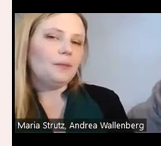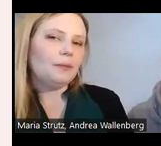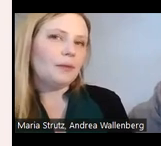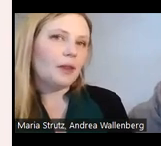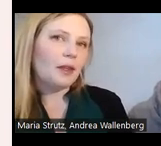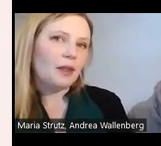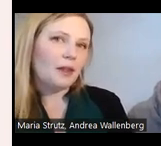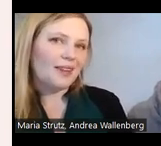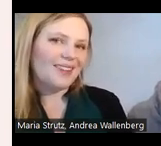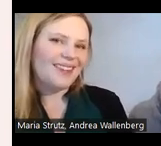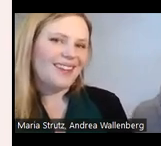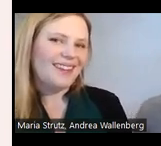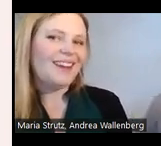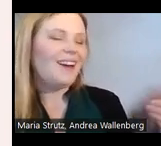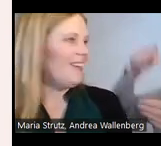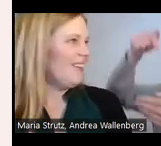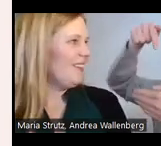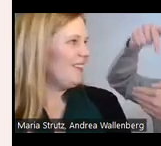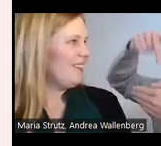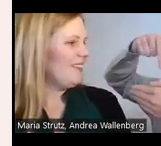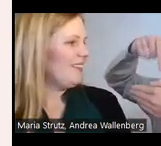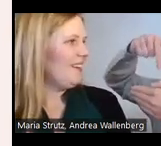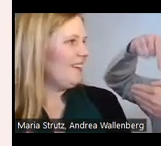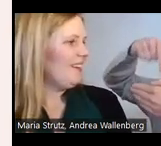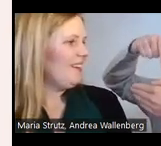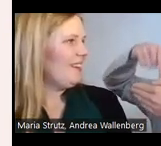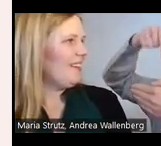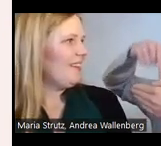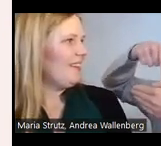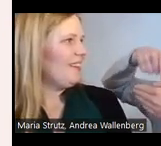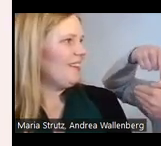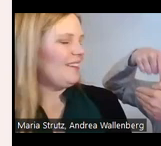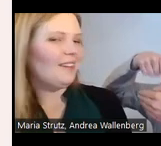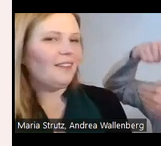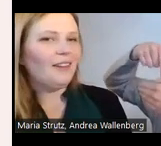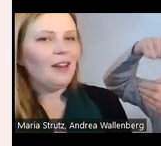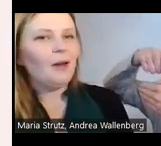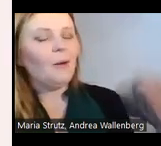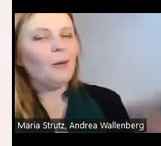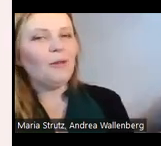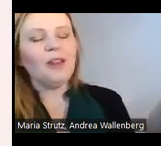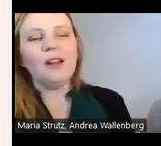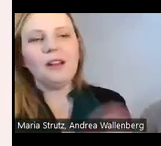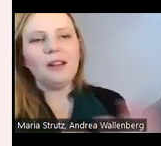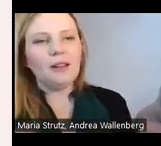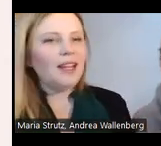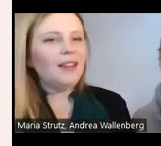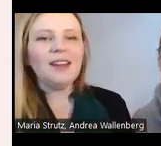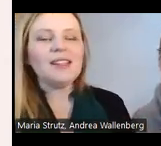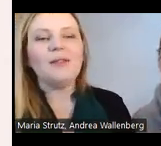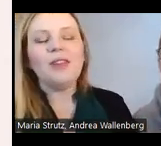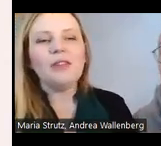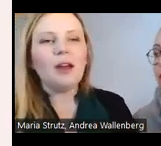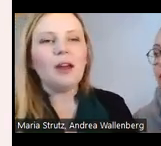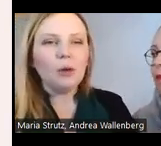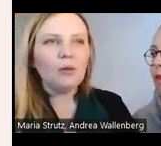också visat, vi har visat alla de här, sova. Och kissa, där kisset kommer ner liksom. Ja. Så. Och